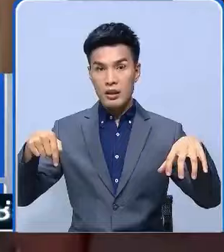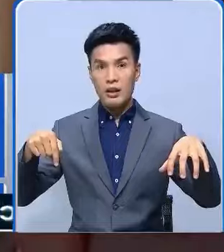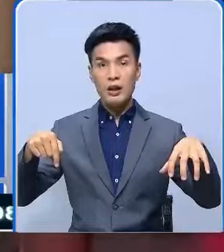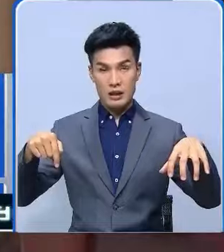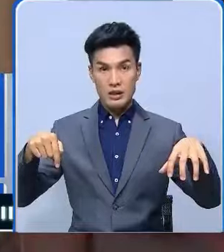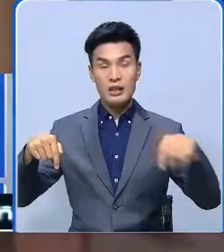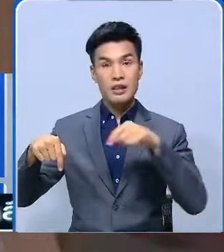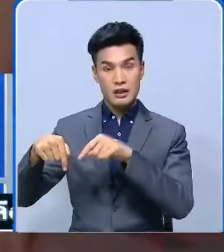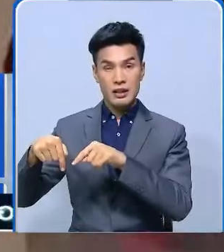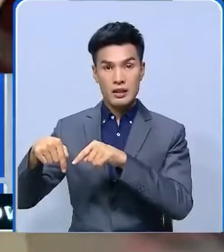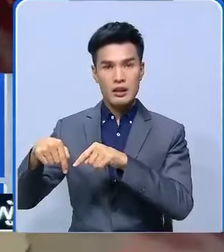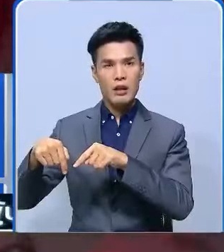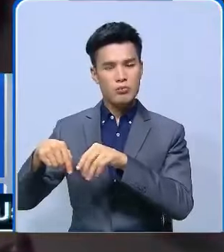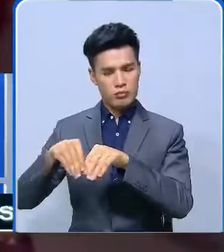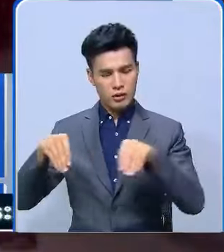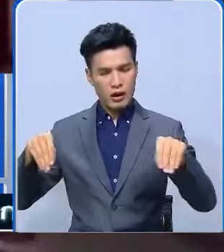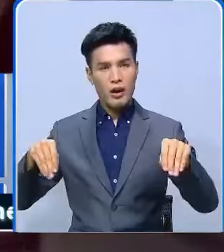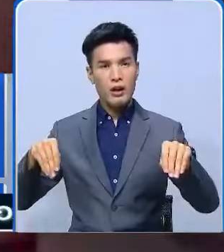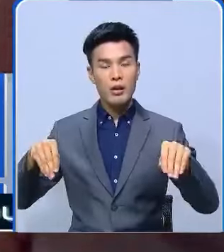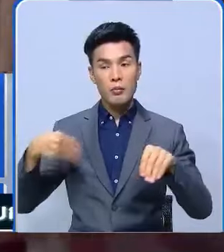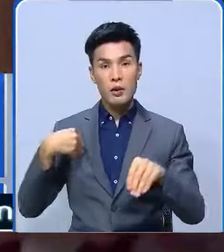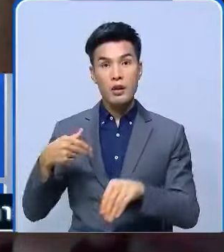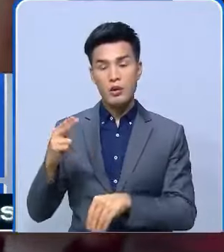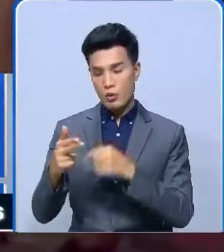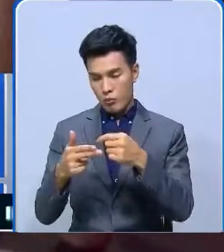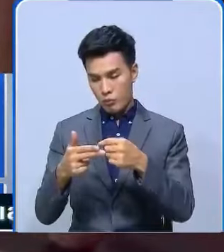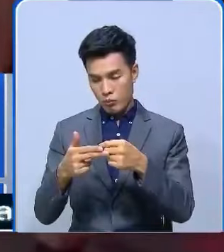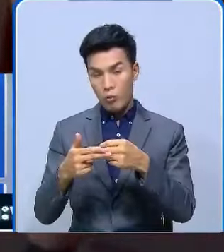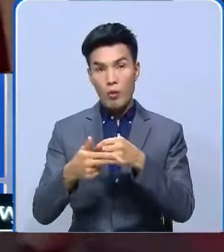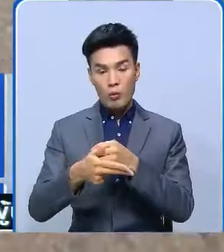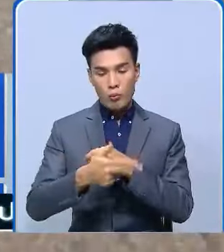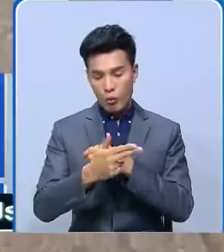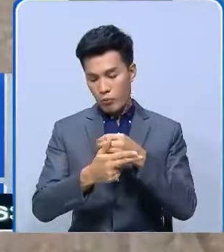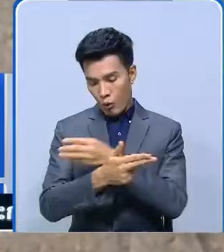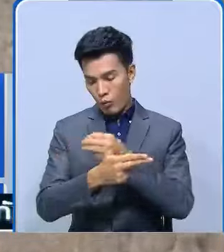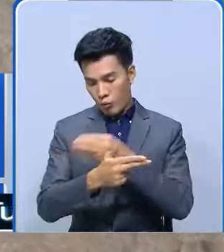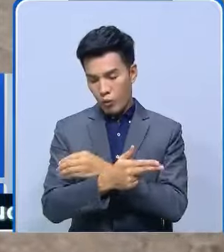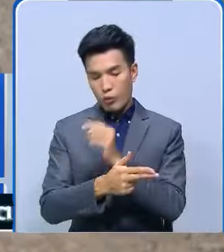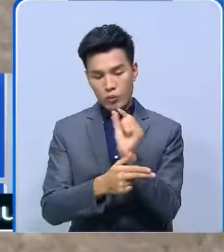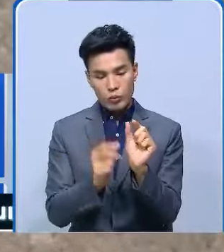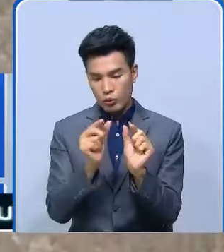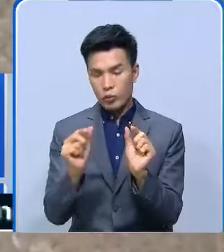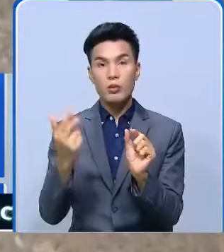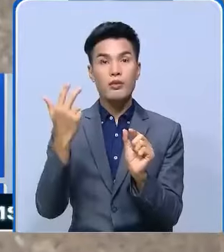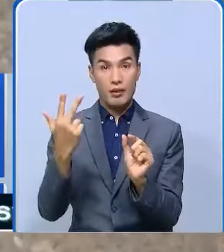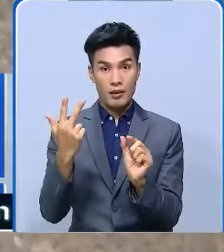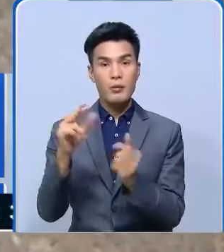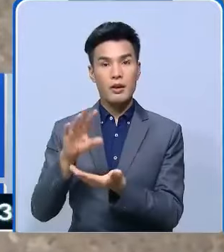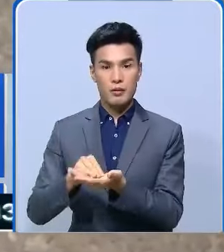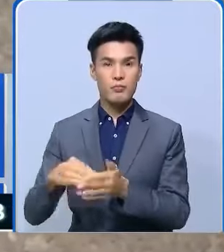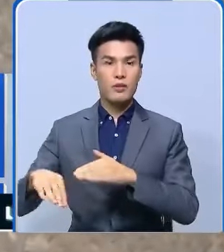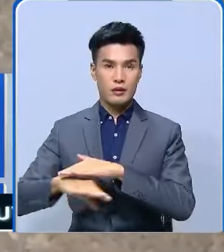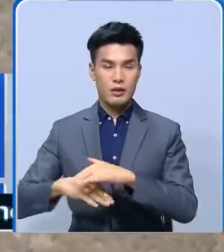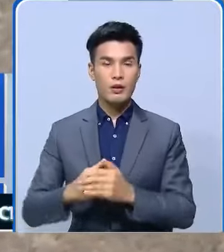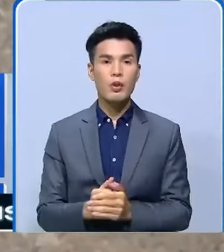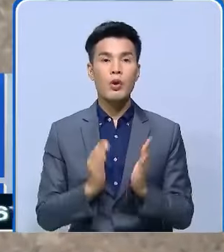เดียวๆยกพื้นสูงประมาณสักเมตรนึงเนี่ยไปเจอปลอกกระสุนปืนขนาด9มม.ตกอยู่3ปลอกเขาก็เก็บไปเป็นหลักฐานคราวนี้น้องชายทางคนเ